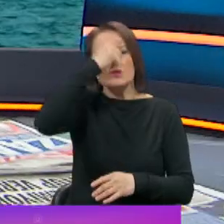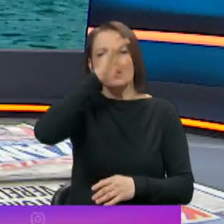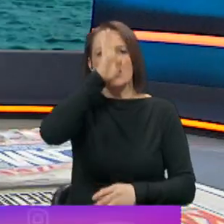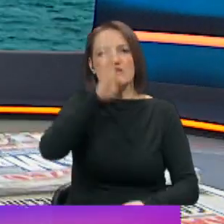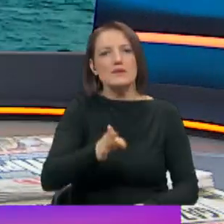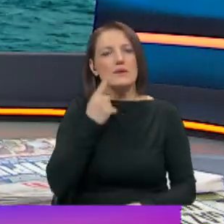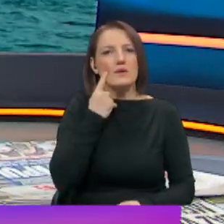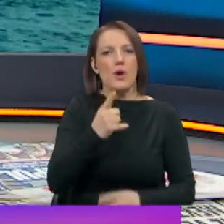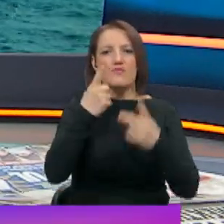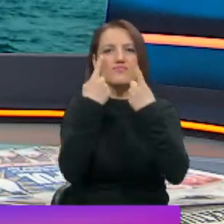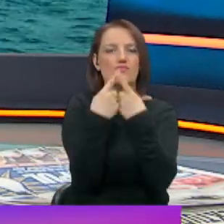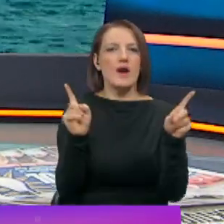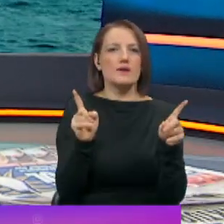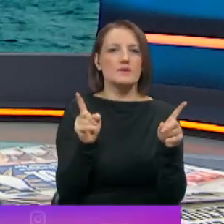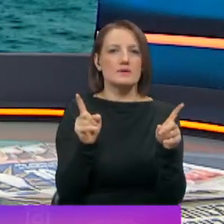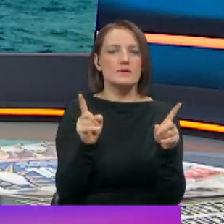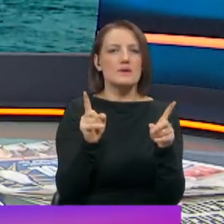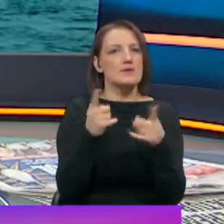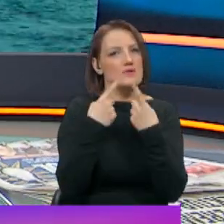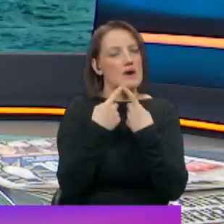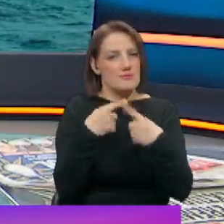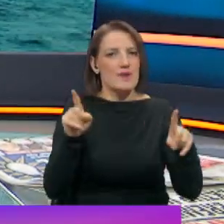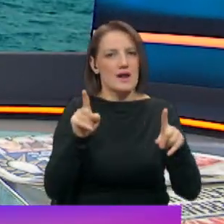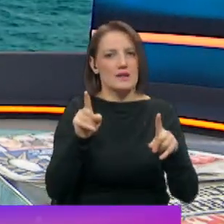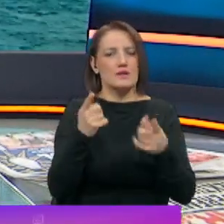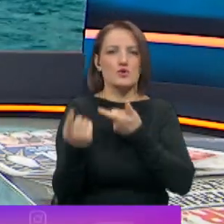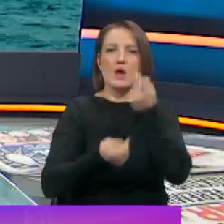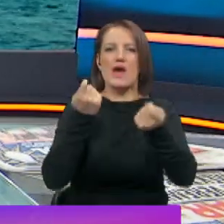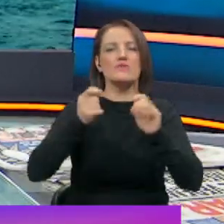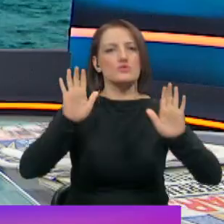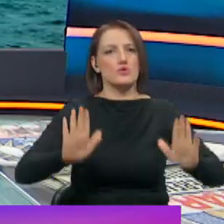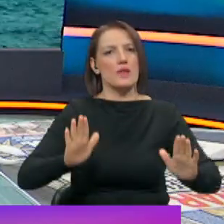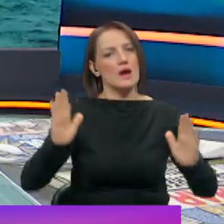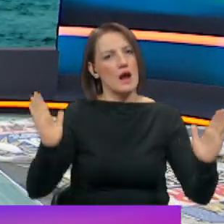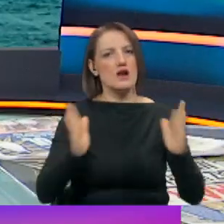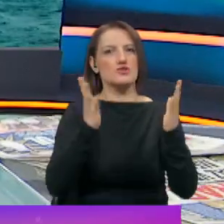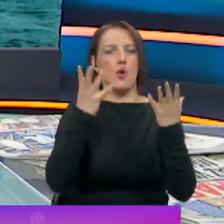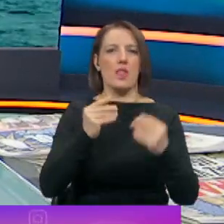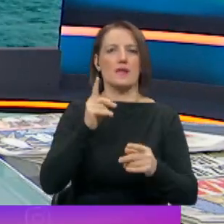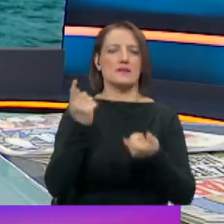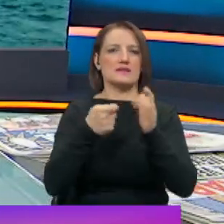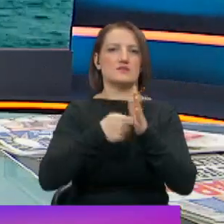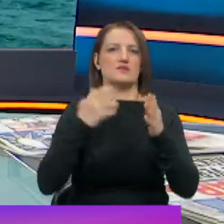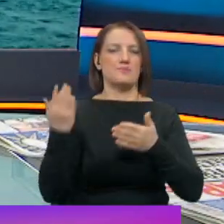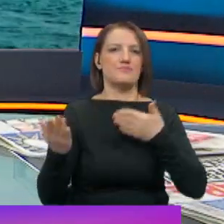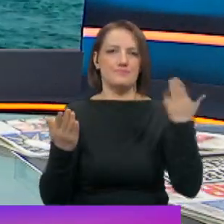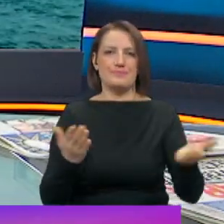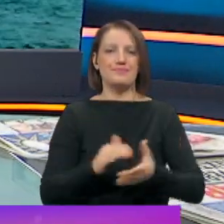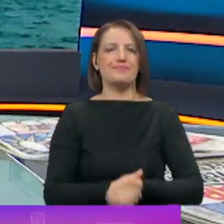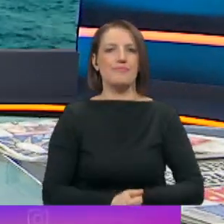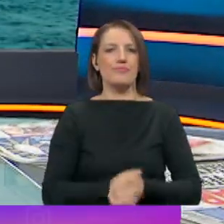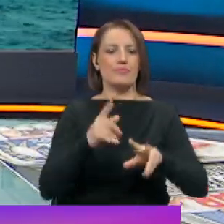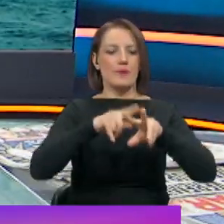ciddi anlamda farklı pozisyonlarda Duran ikisini de karşı karşıya gelen isimler de şimdi